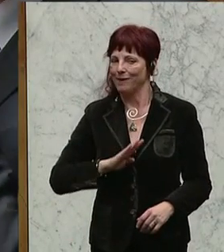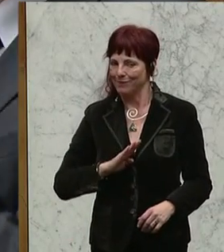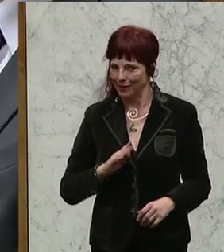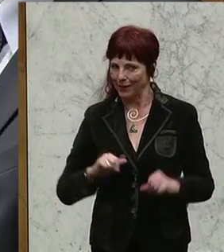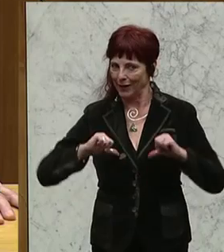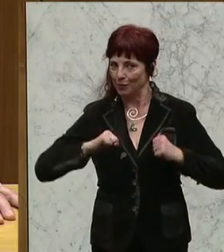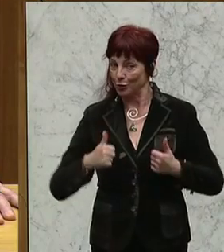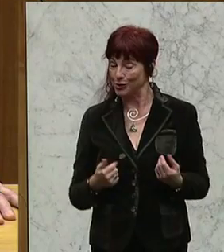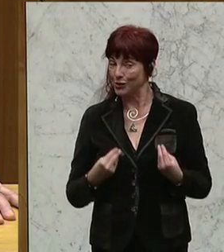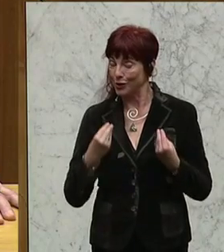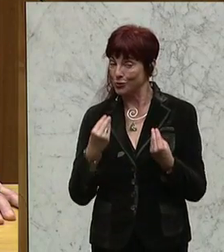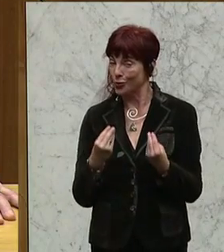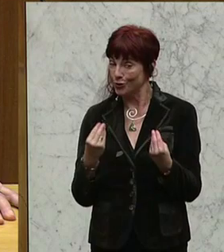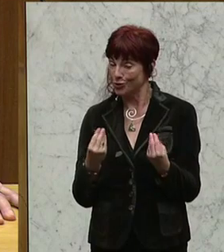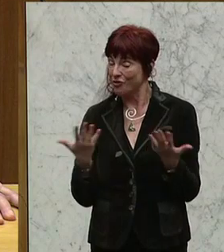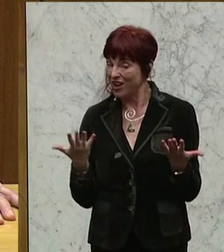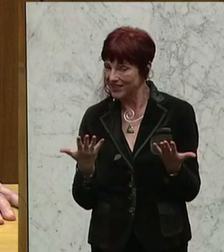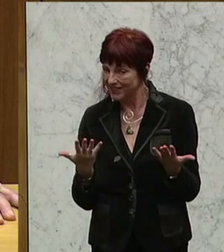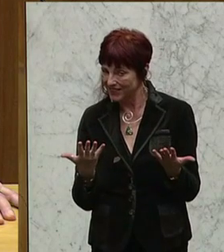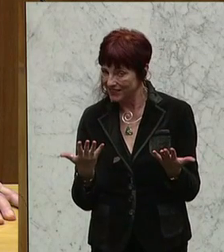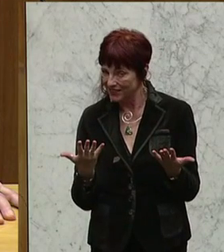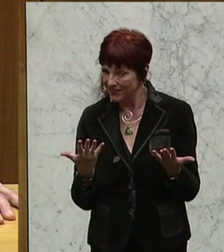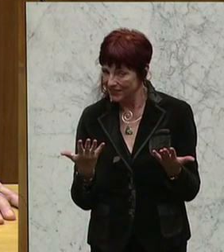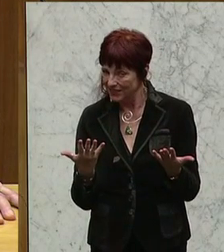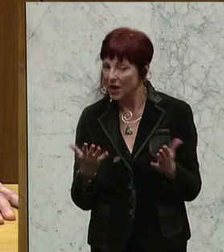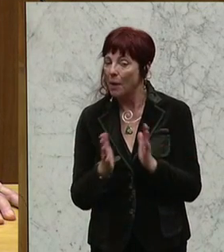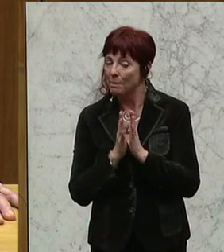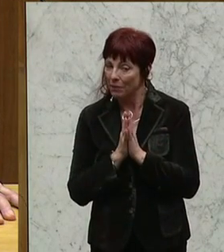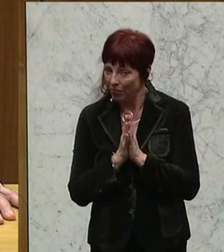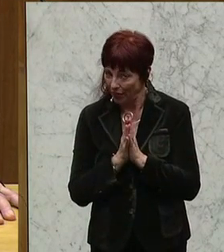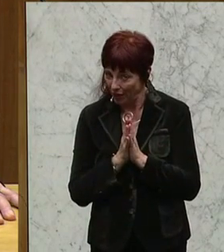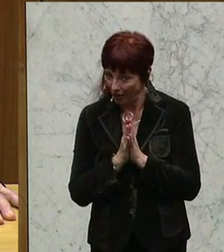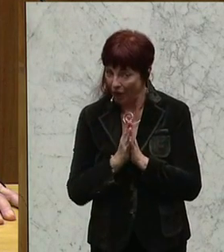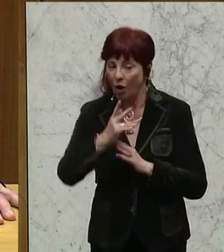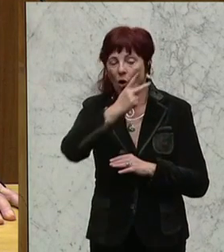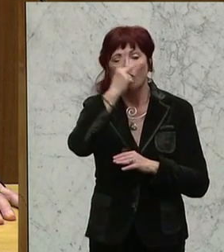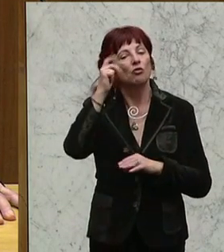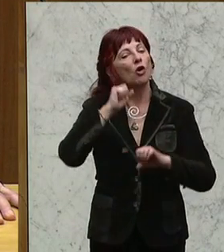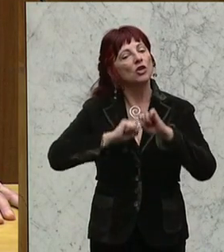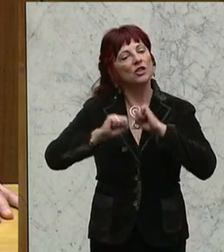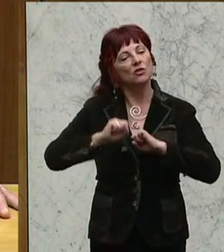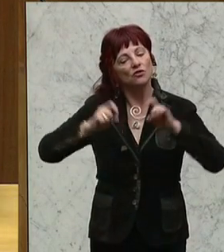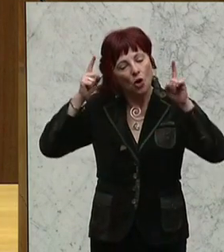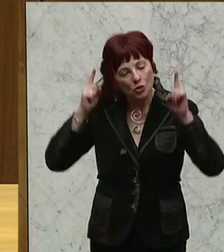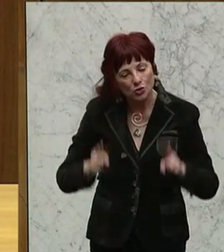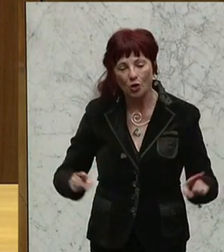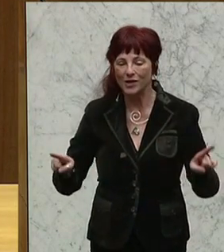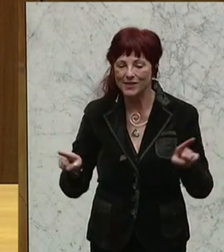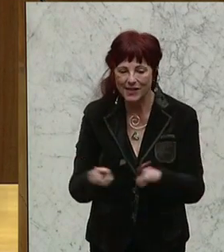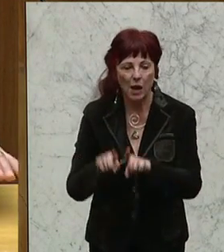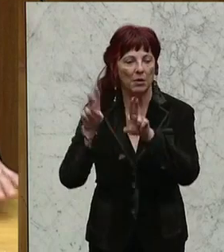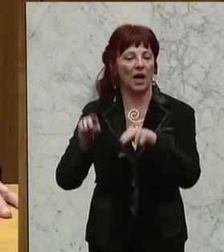Geburtstagswunsch lautet dass die Volksanwaltschaft gleichermaßen wie der